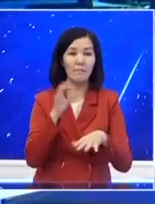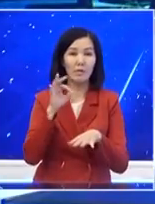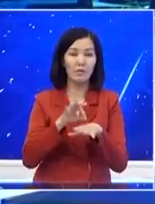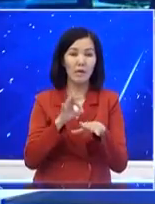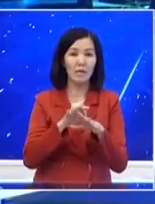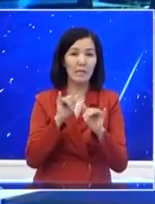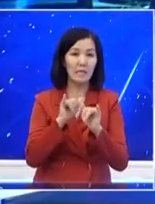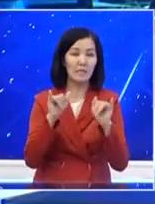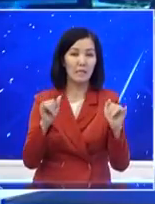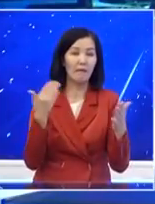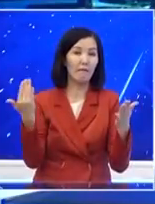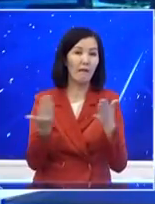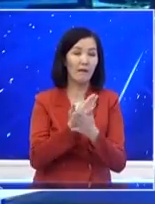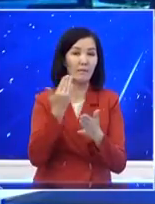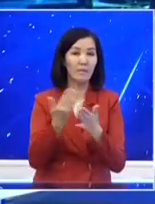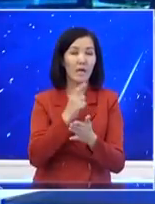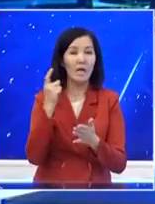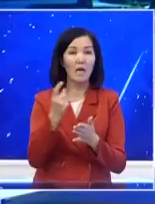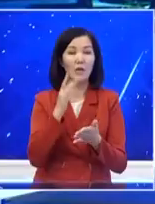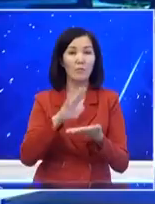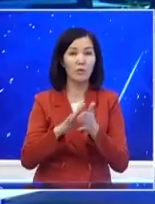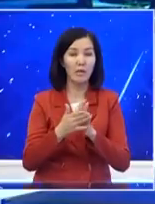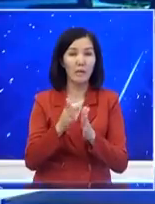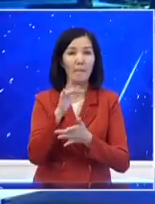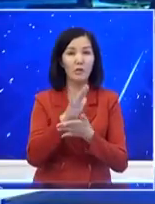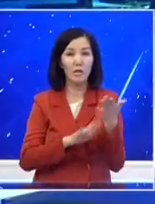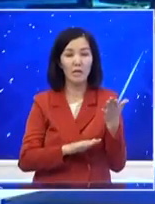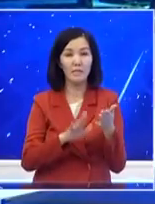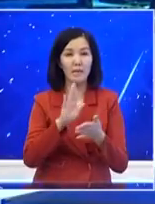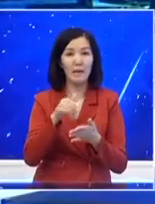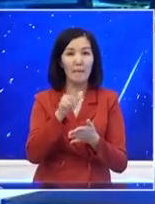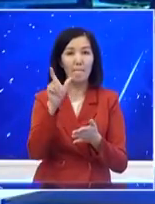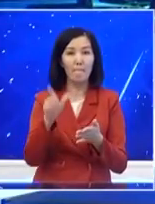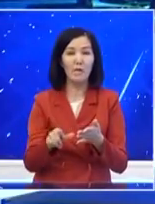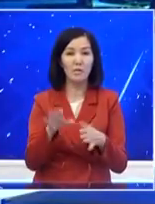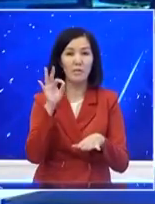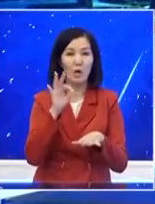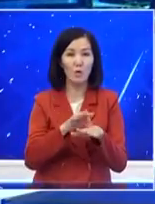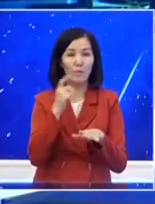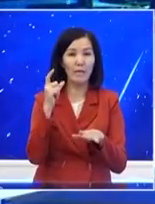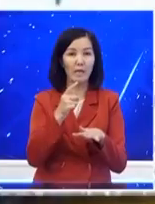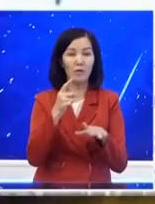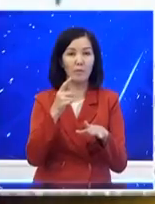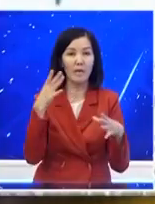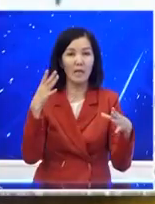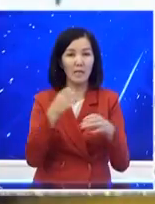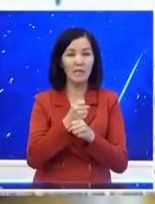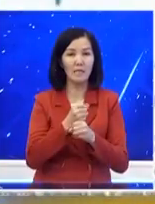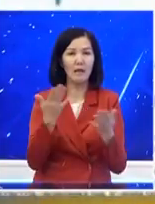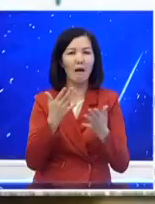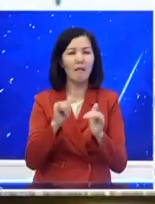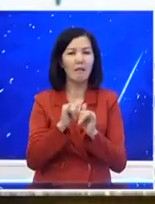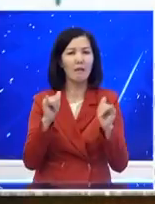індеттен басталған әңгімесі экономикалық ахуалмен жалғасты. Ұлт басшысы індетпен экономикалық дағдарыстан кейін қалай дамимыз,